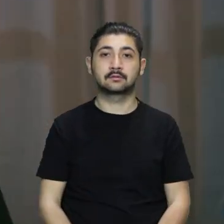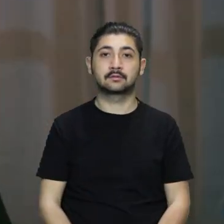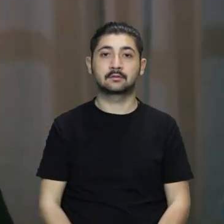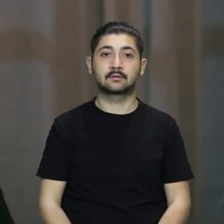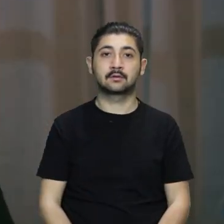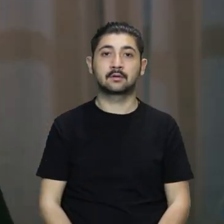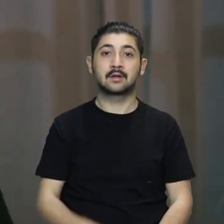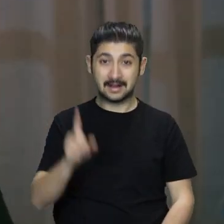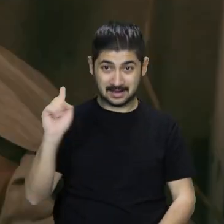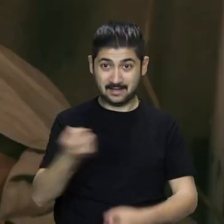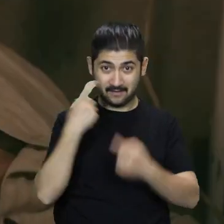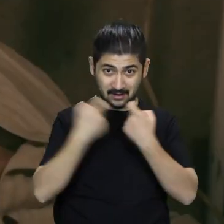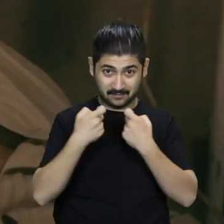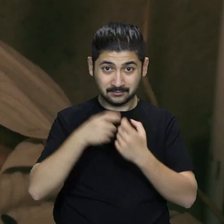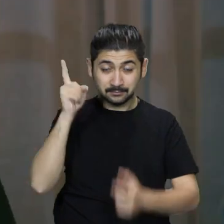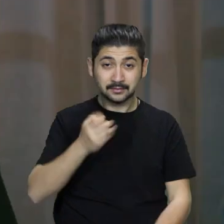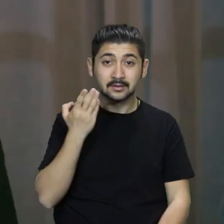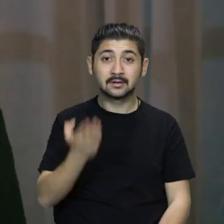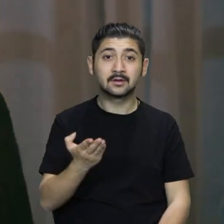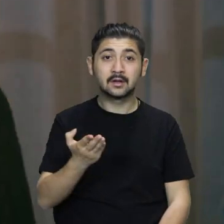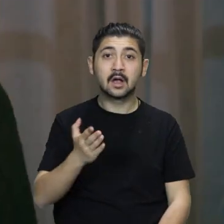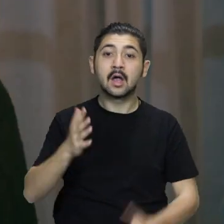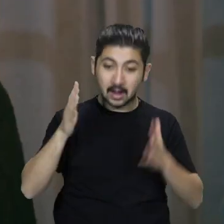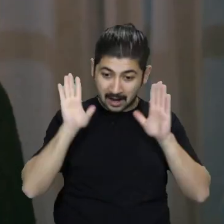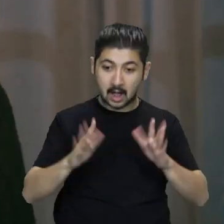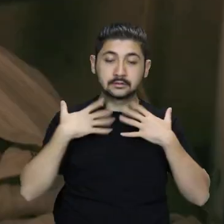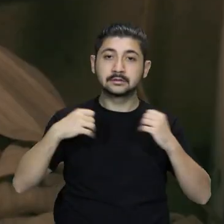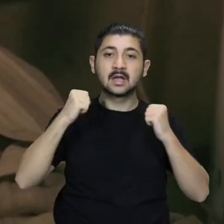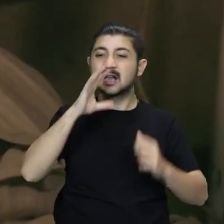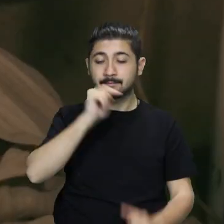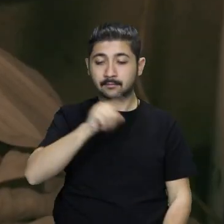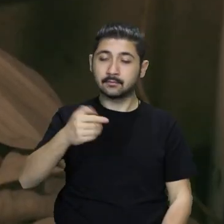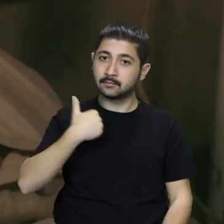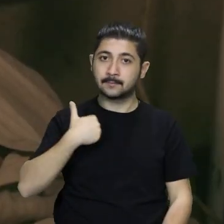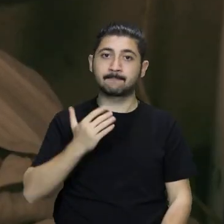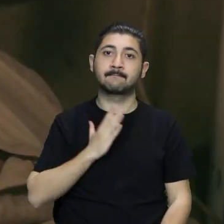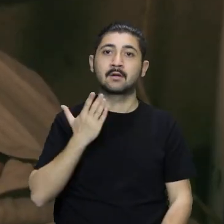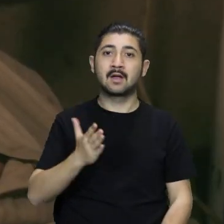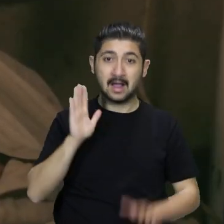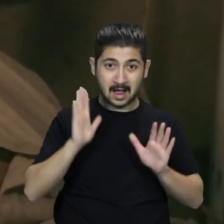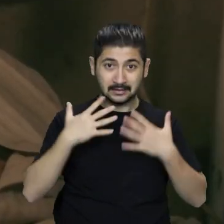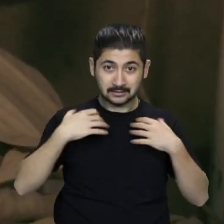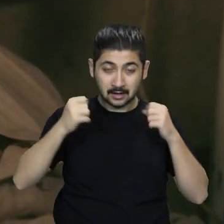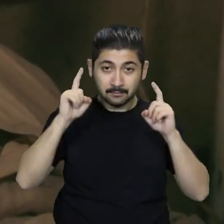İlk defa mı harbe girersin bre? Kalan sağlar bizimdir. Kalan sağlar mı?